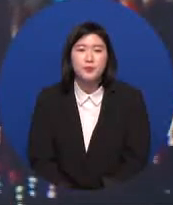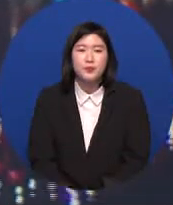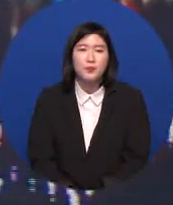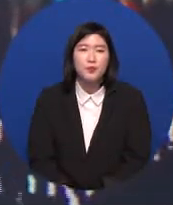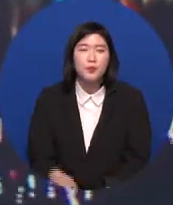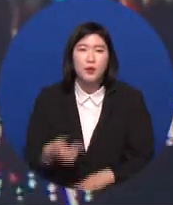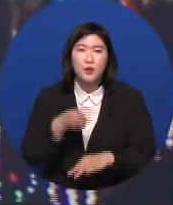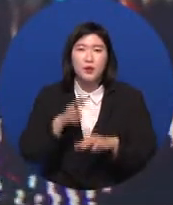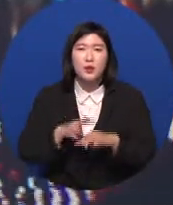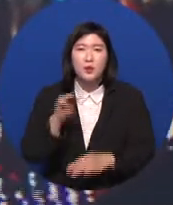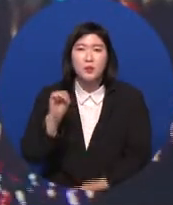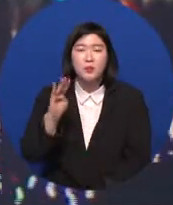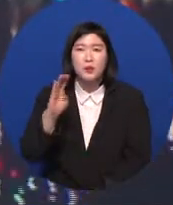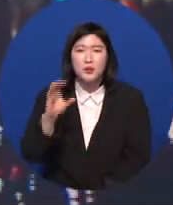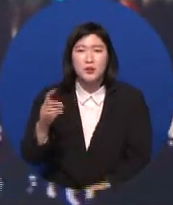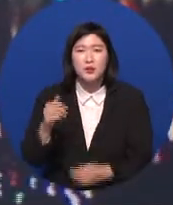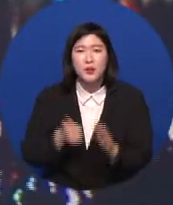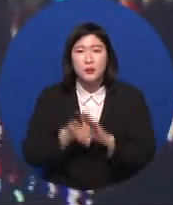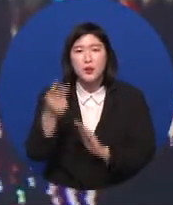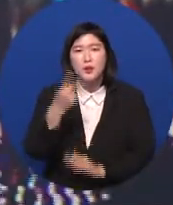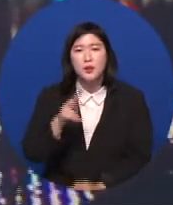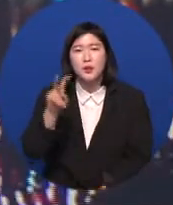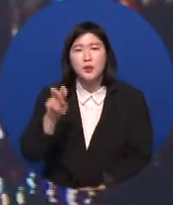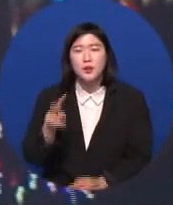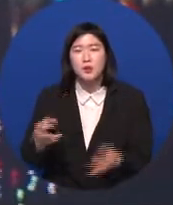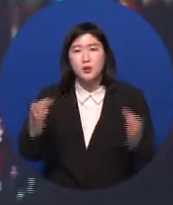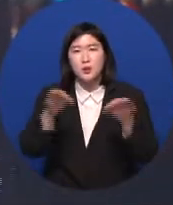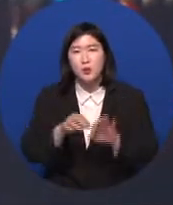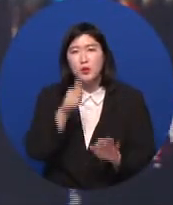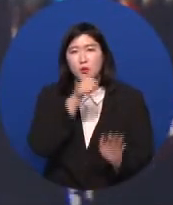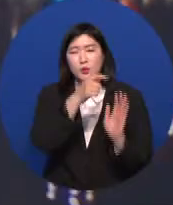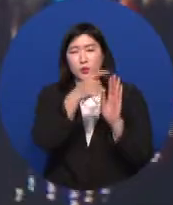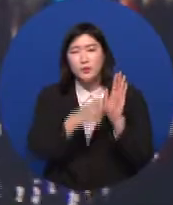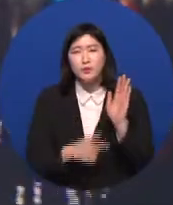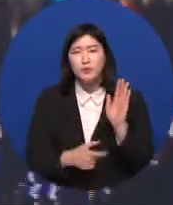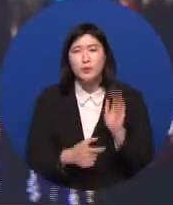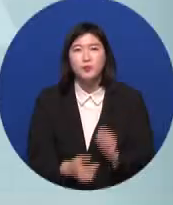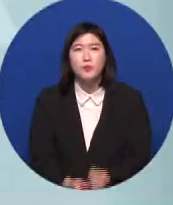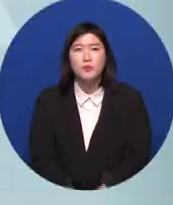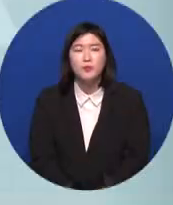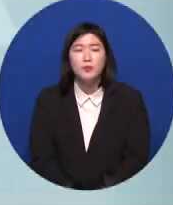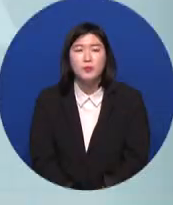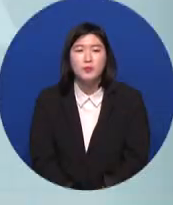다음은 저희 방송에 희망 2000 2002 11 이웃돕기 성금을 보내주신 분들입니다